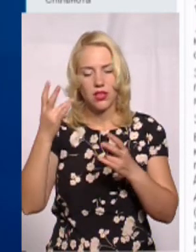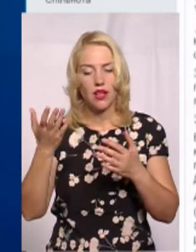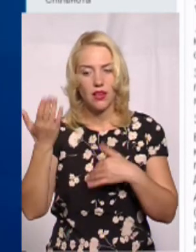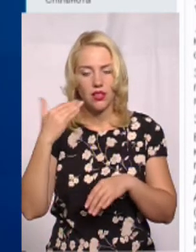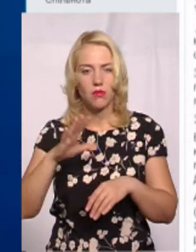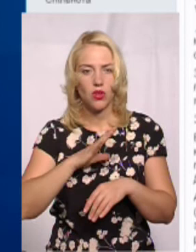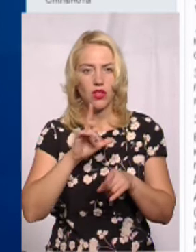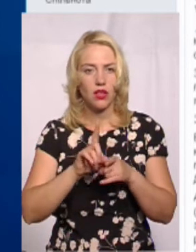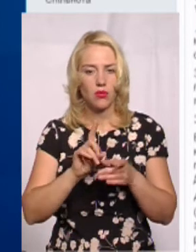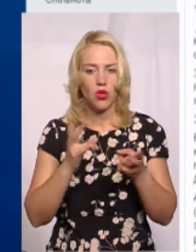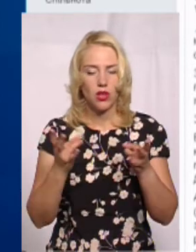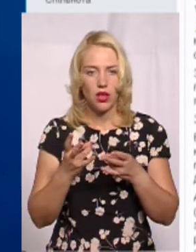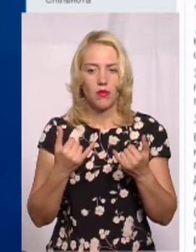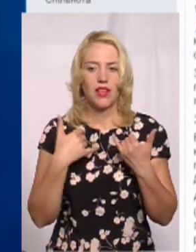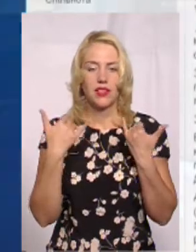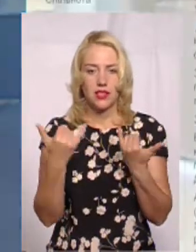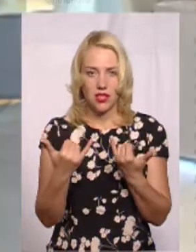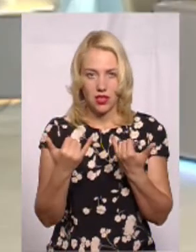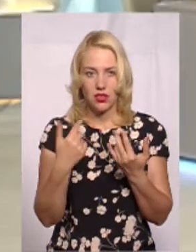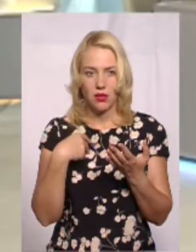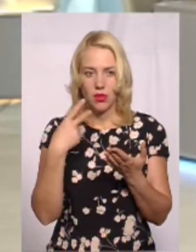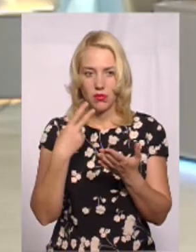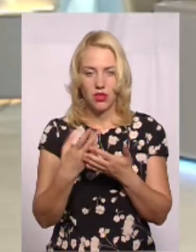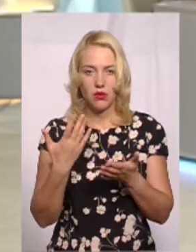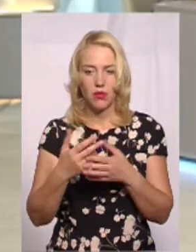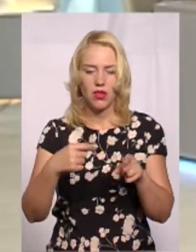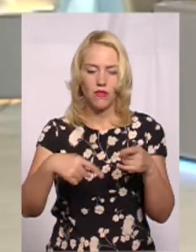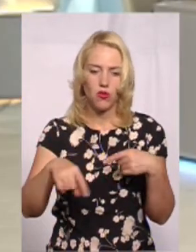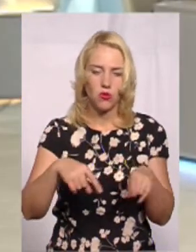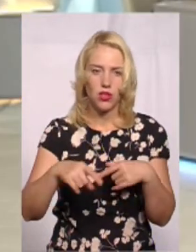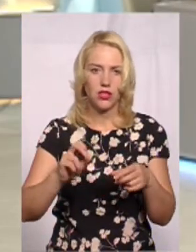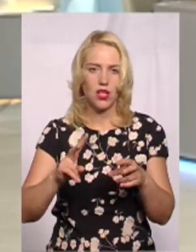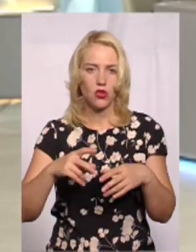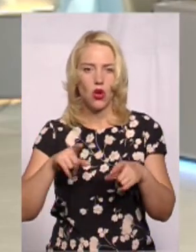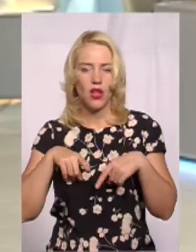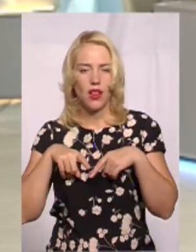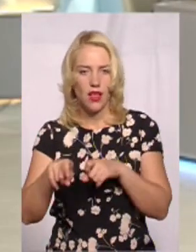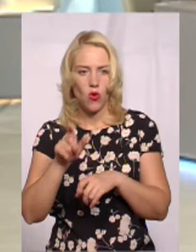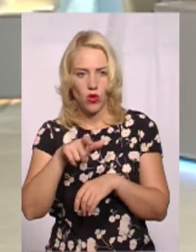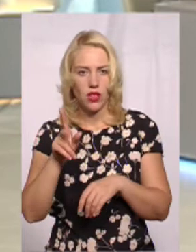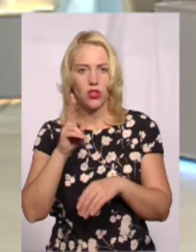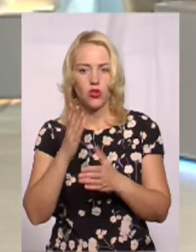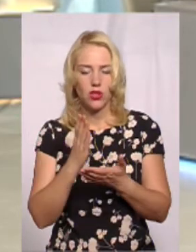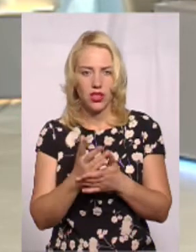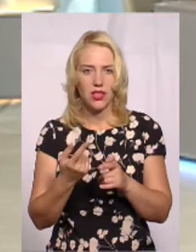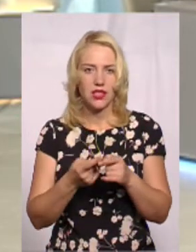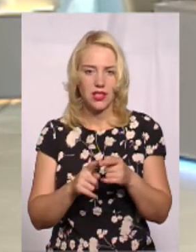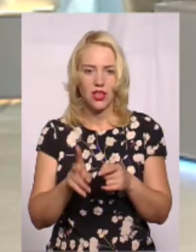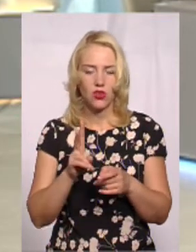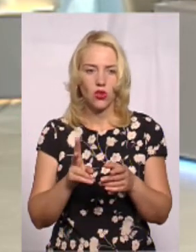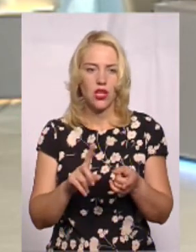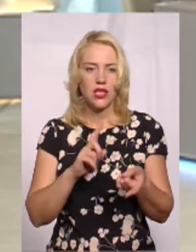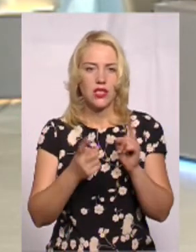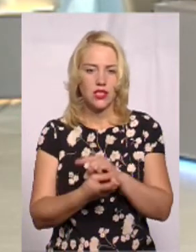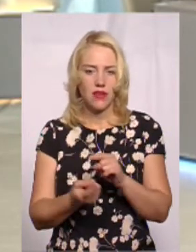потреба. Зараз ми бачимо, от, скажімо, візьмемо якихось видатних футболістів, легкоатлетів, так, чи є хтось з них, хто виріс, став